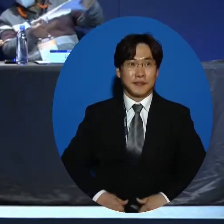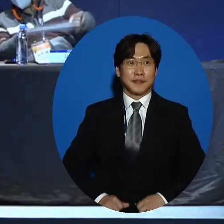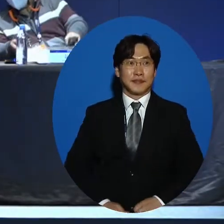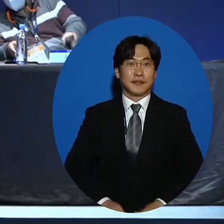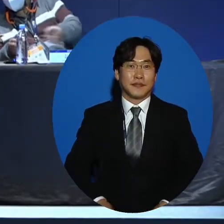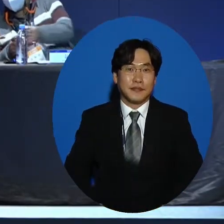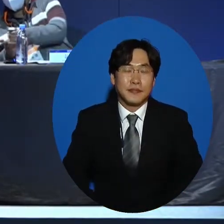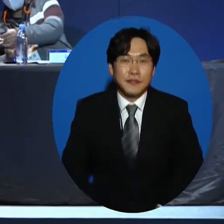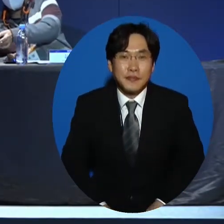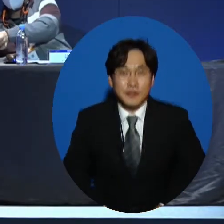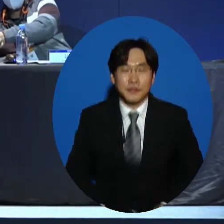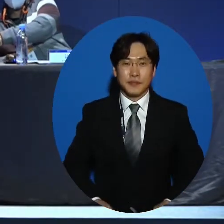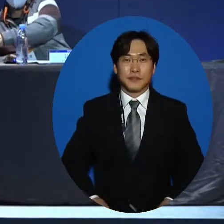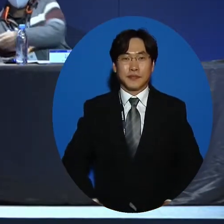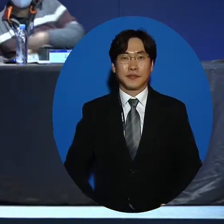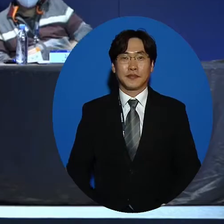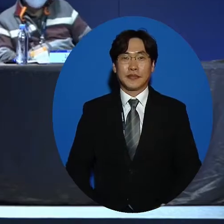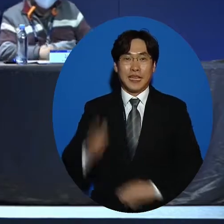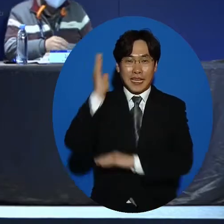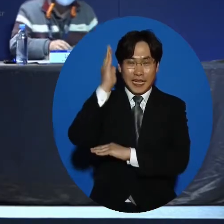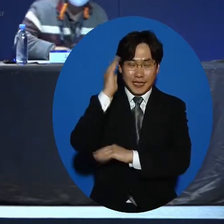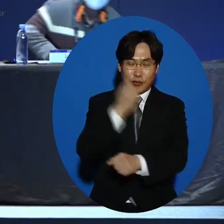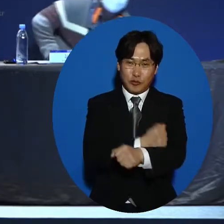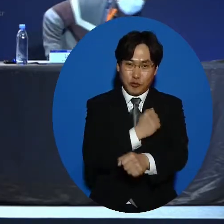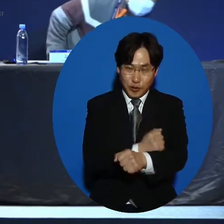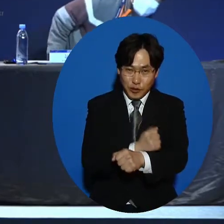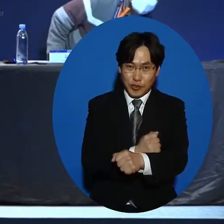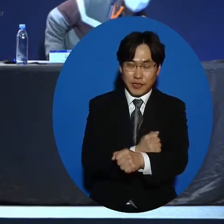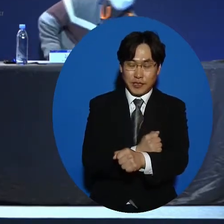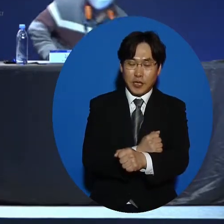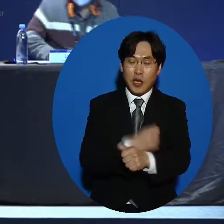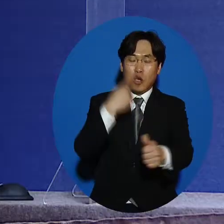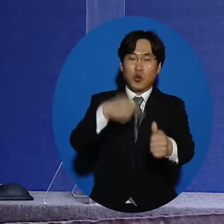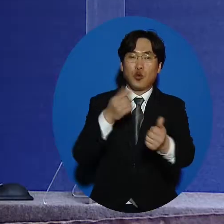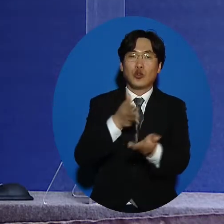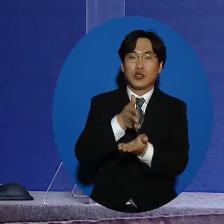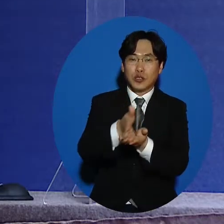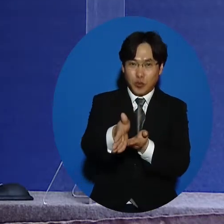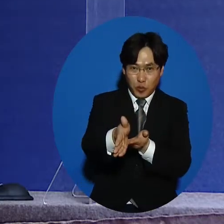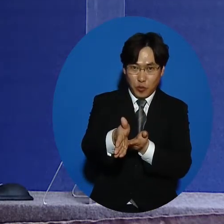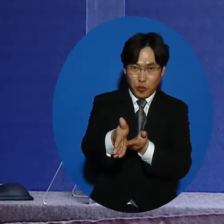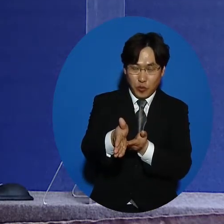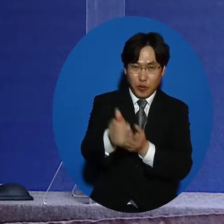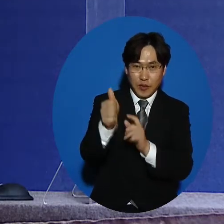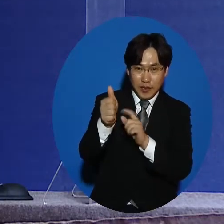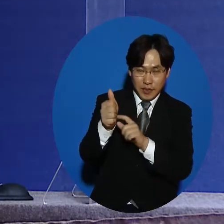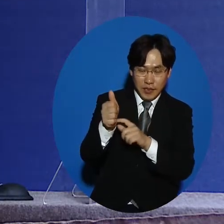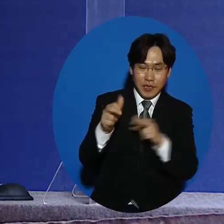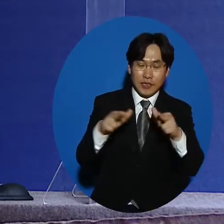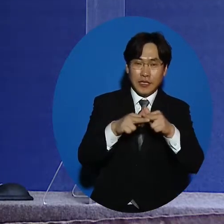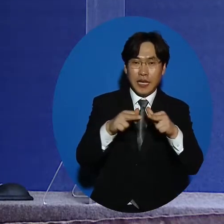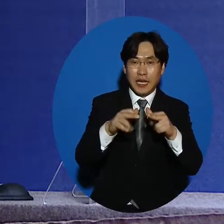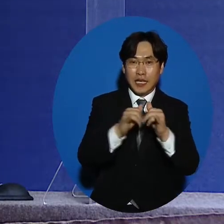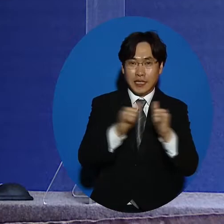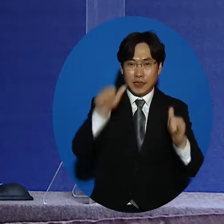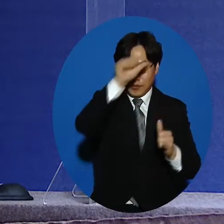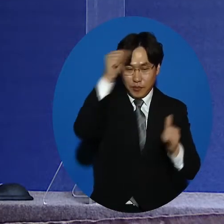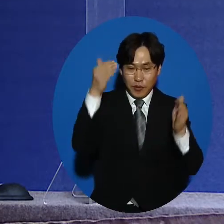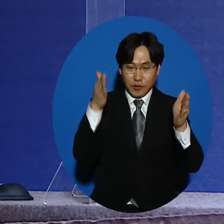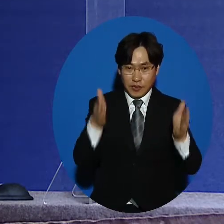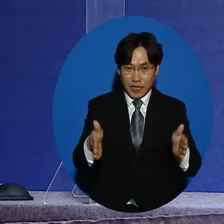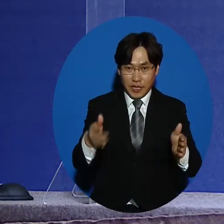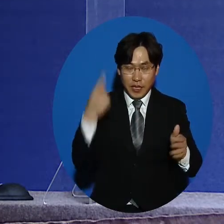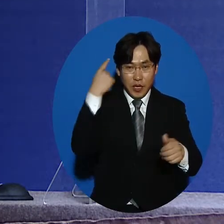자, 우리 그 교육학을 전공하신 그 우리 장애인 평생교육원